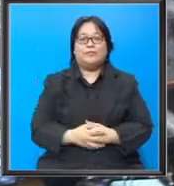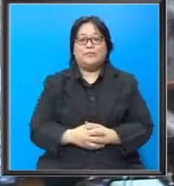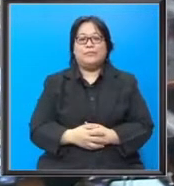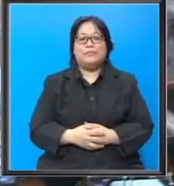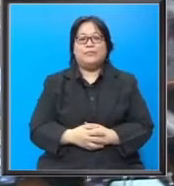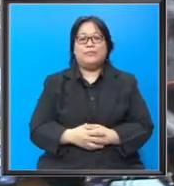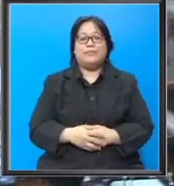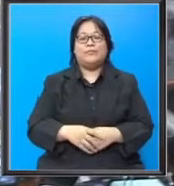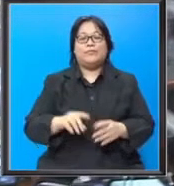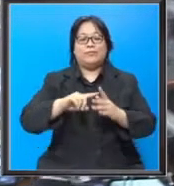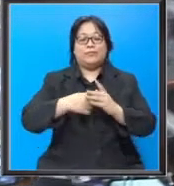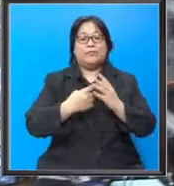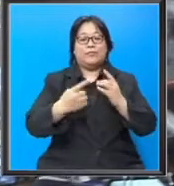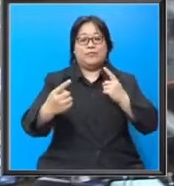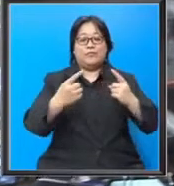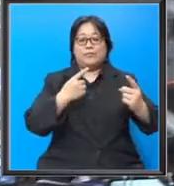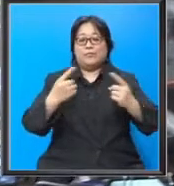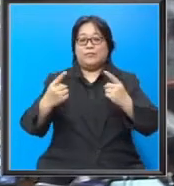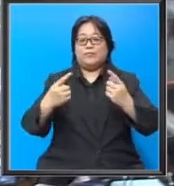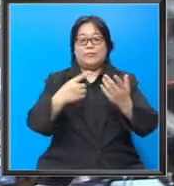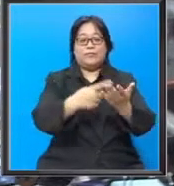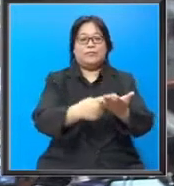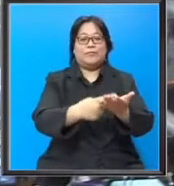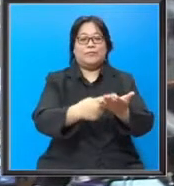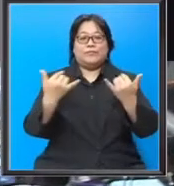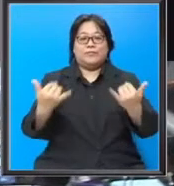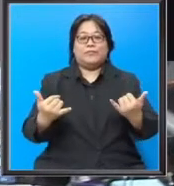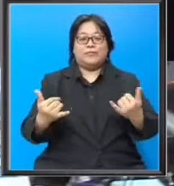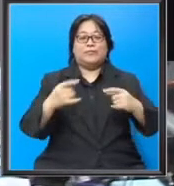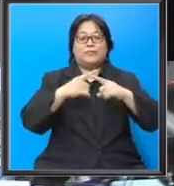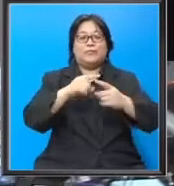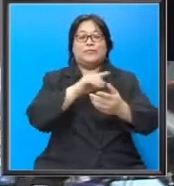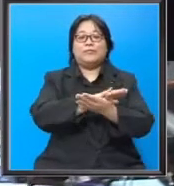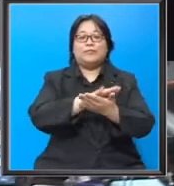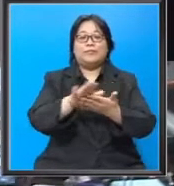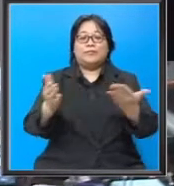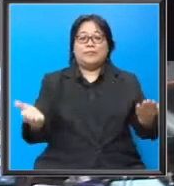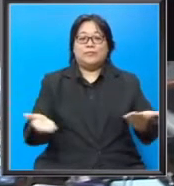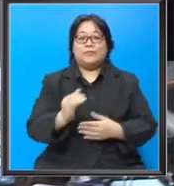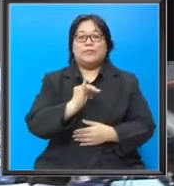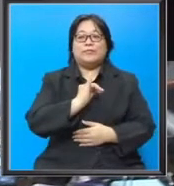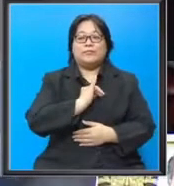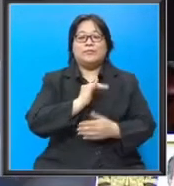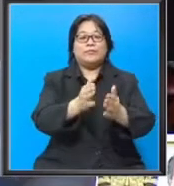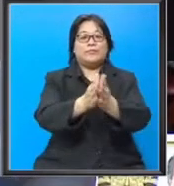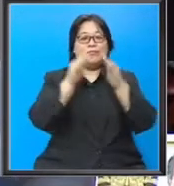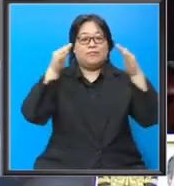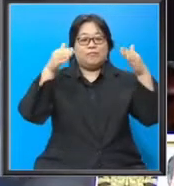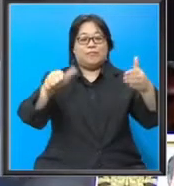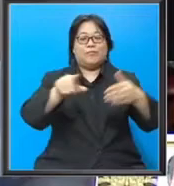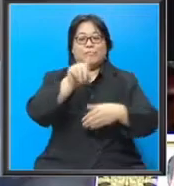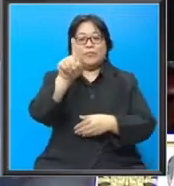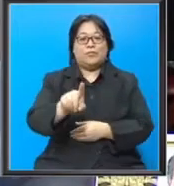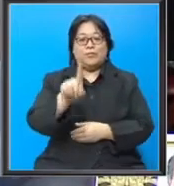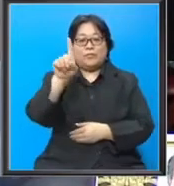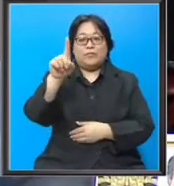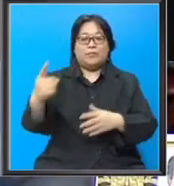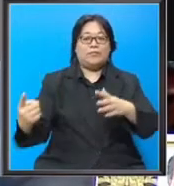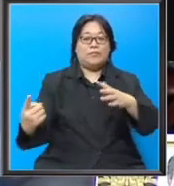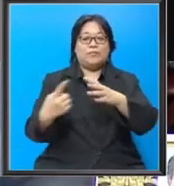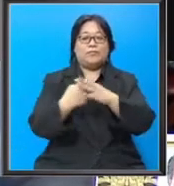memudahkan Nep perbahasan ataupun jangan kita di dewan yang mulai ini saya ingin menarik perhatian pada soal yang pertama